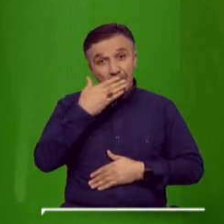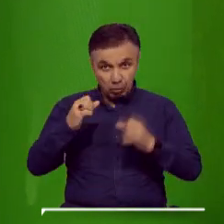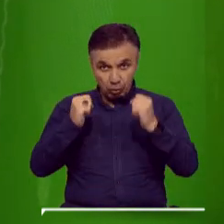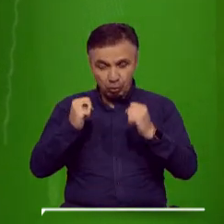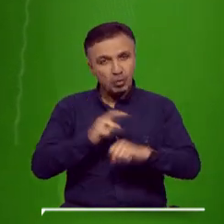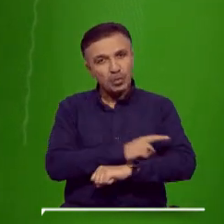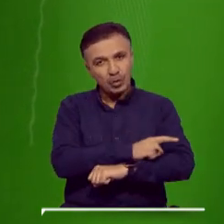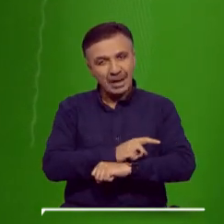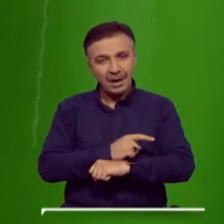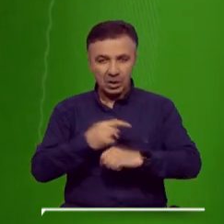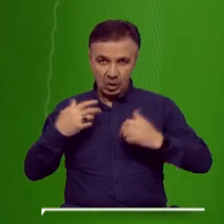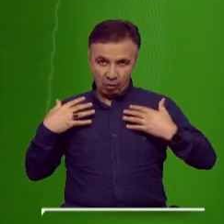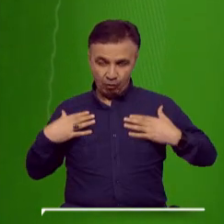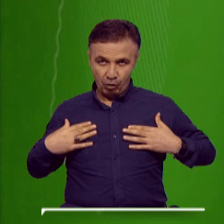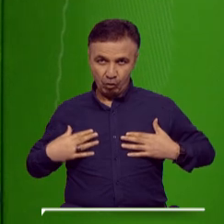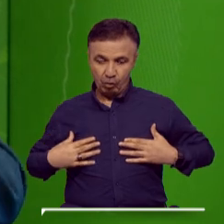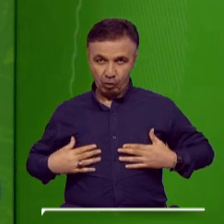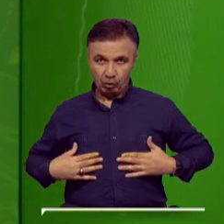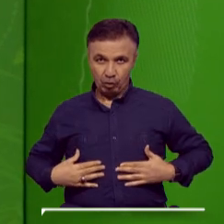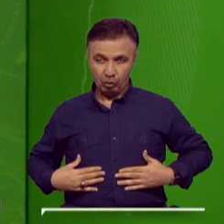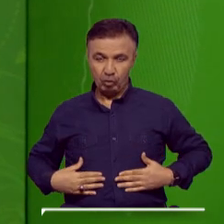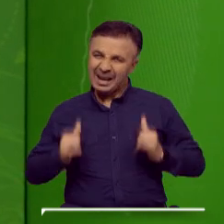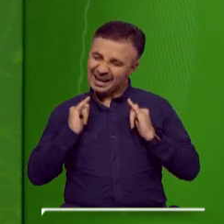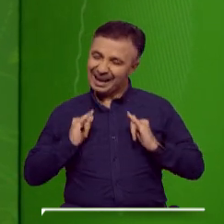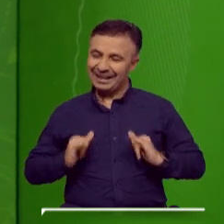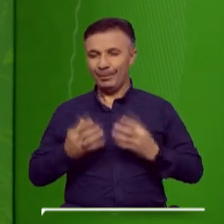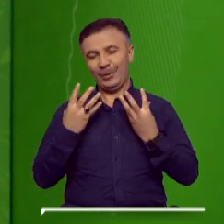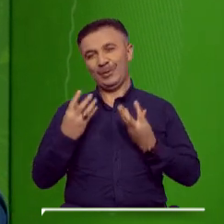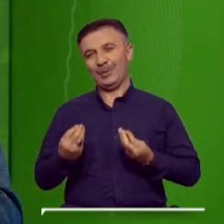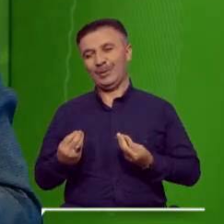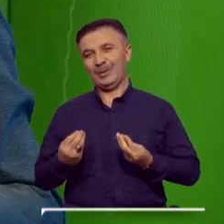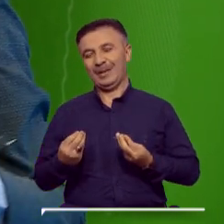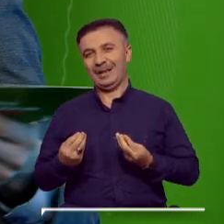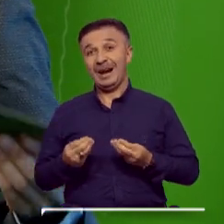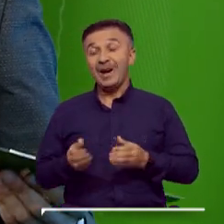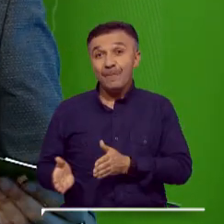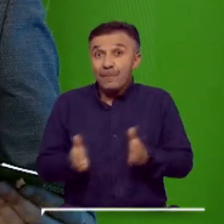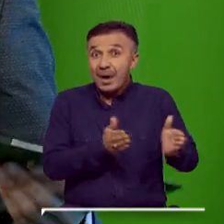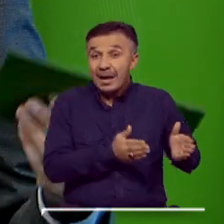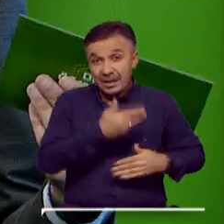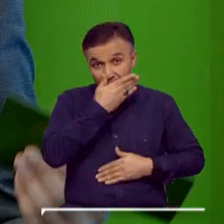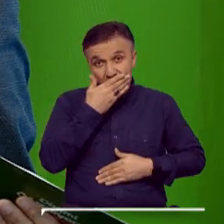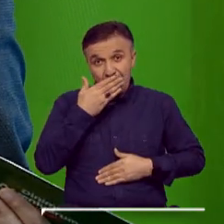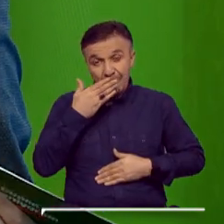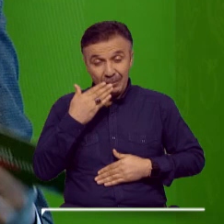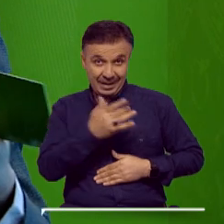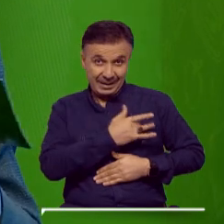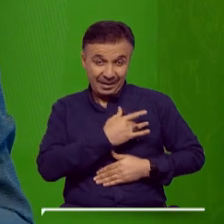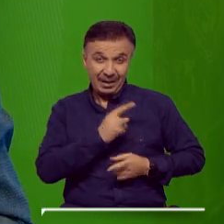tuttuğumuzda vücudumuzdaki organları dinlendirmiş oluruz. Ayrıca oruç şefkat